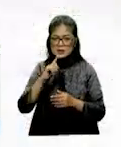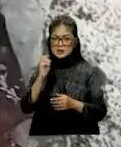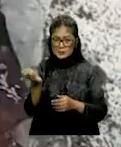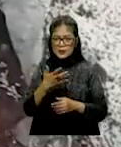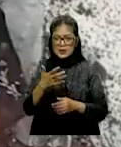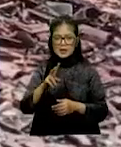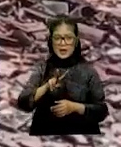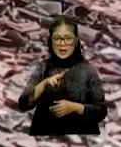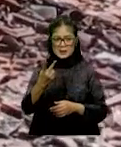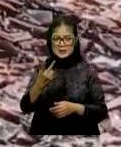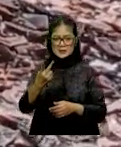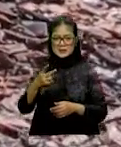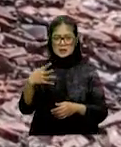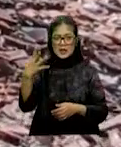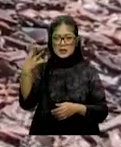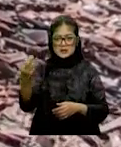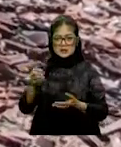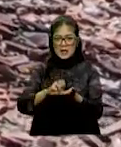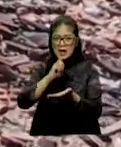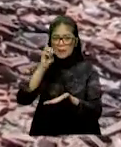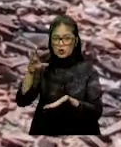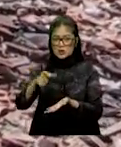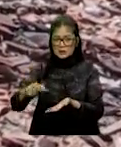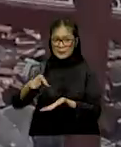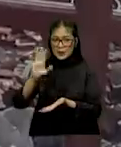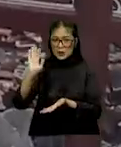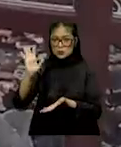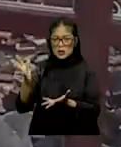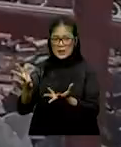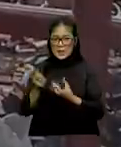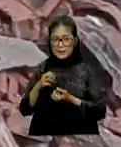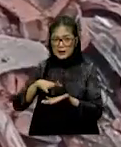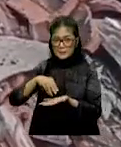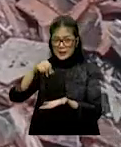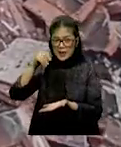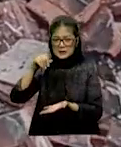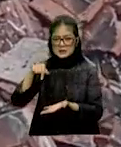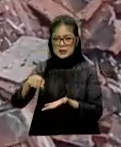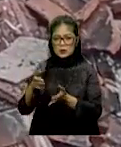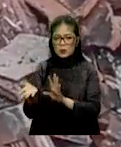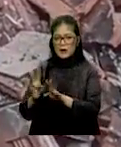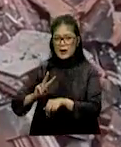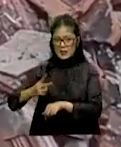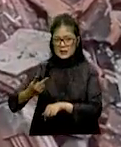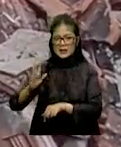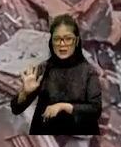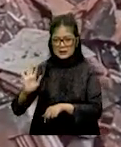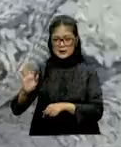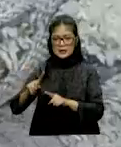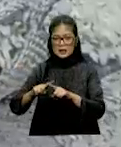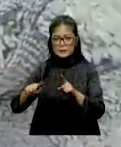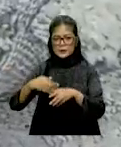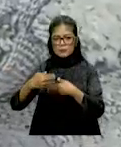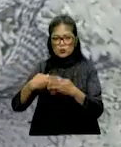diganti. Pihak desa sudah melapor ke kecamatan untuk bisa mendapatkan beras bansos pengganti. Sementara aparat keamanan masih menyelidiki